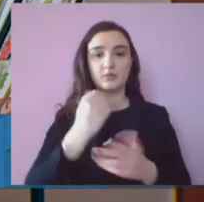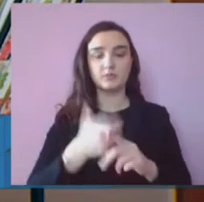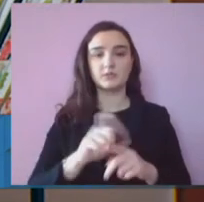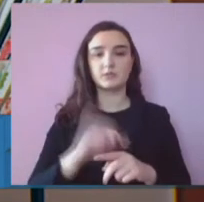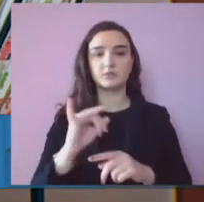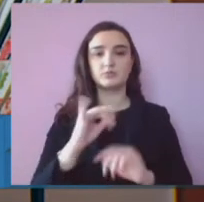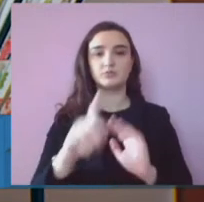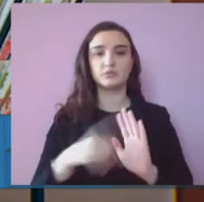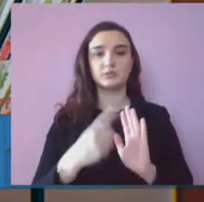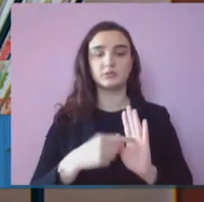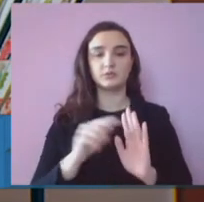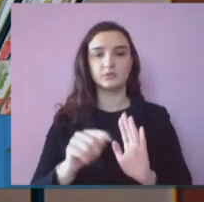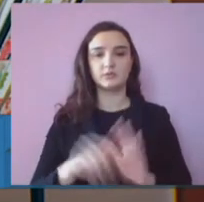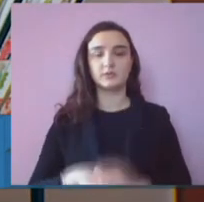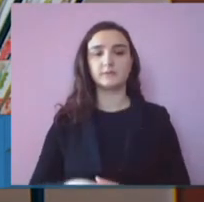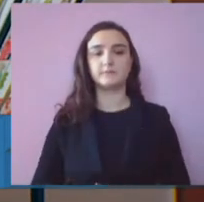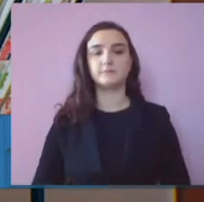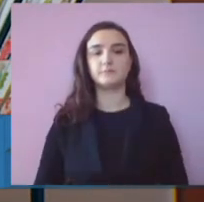შეკითხვა, რადგანაც